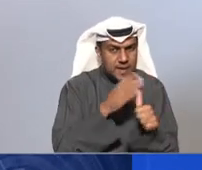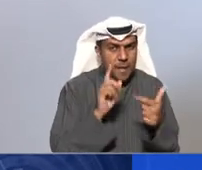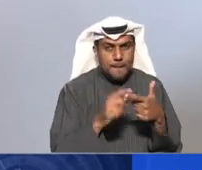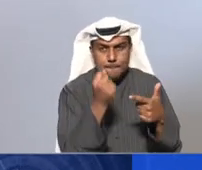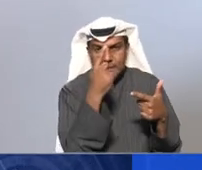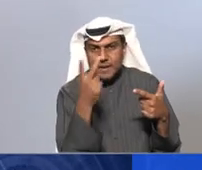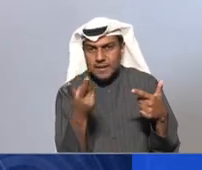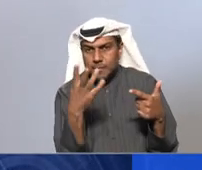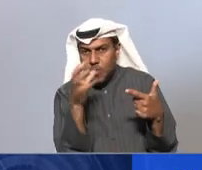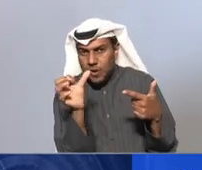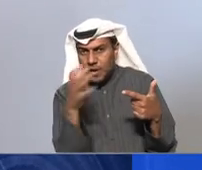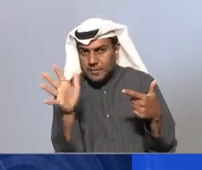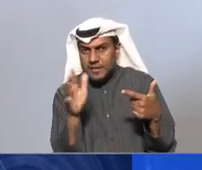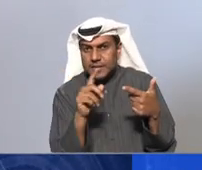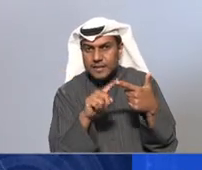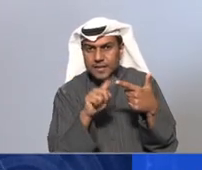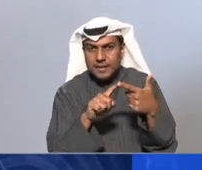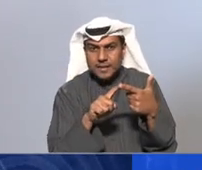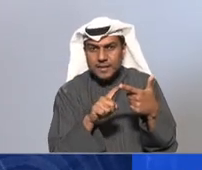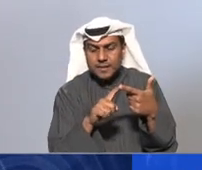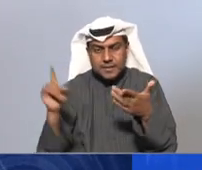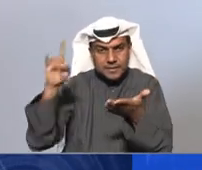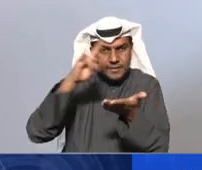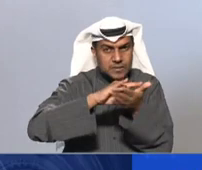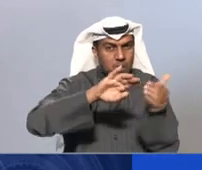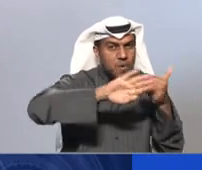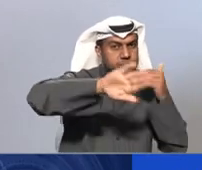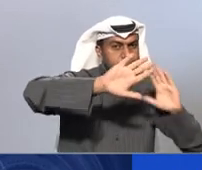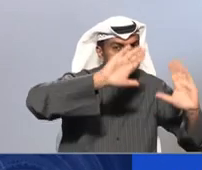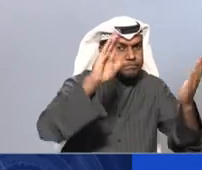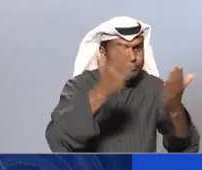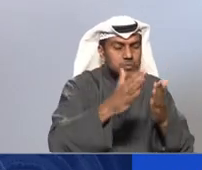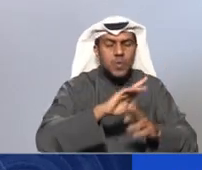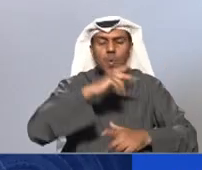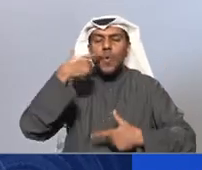التي يعني وضعت بالحجر الصحي،